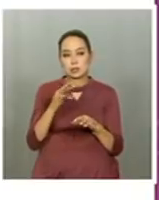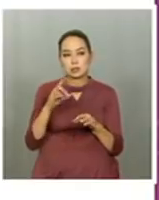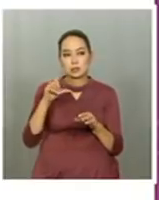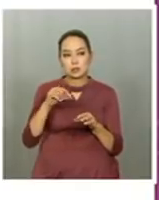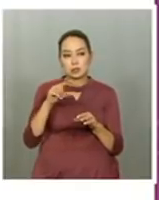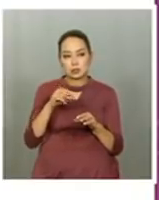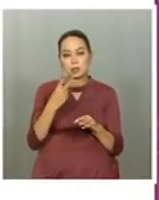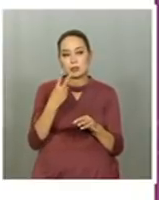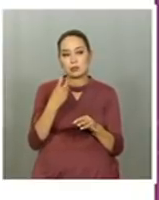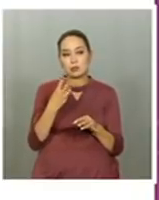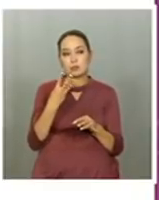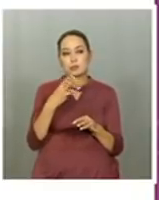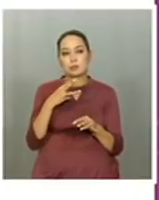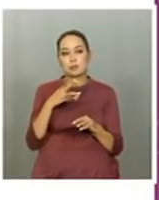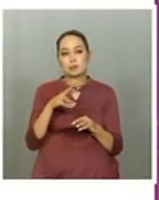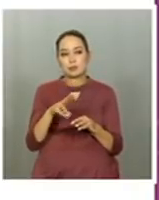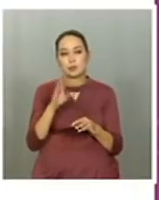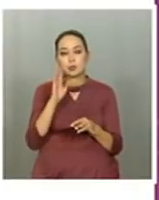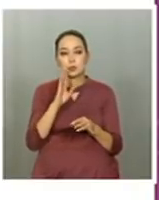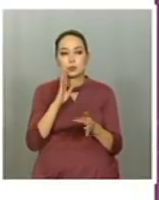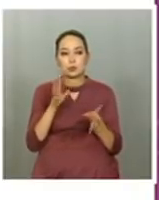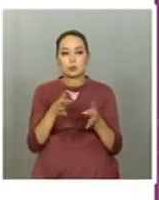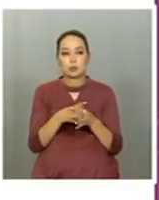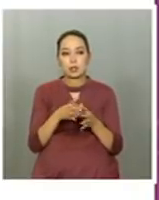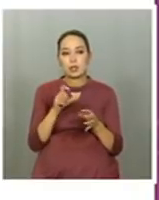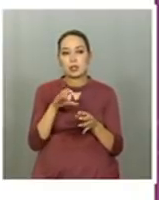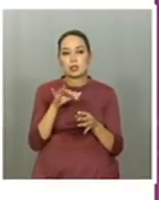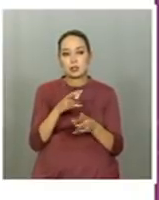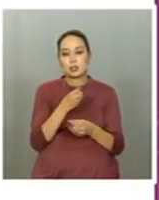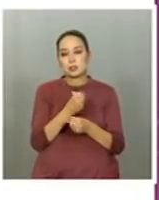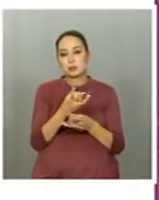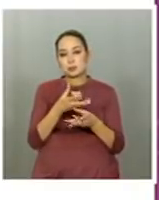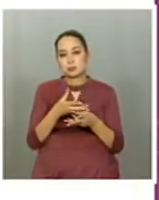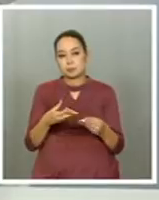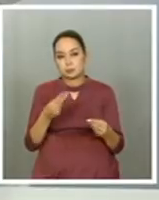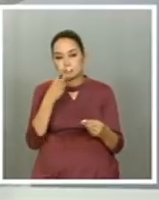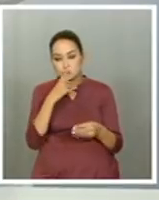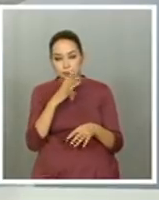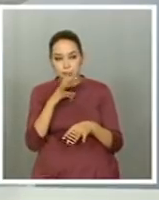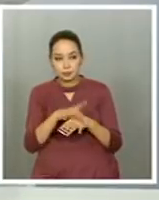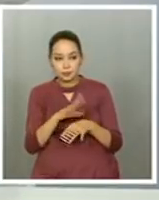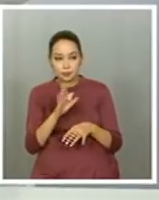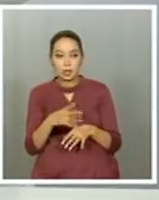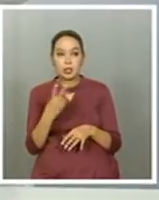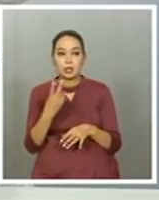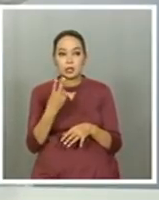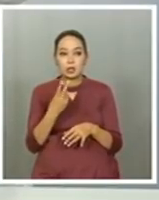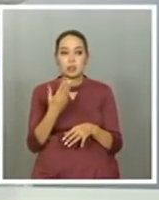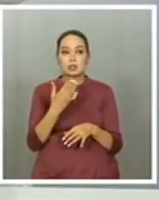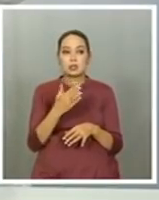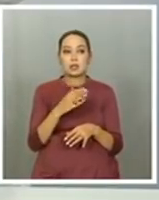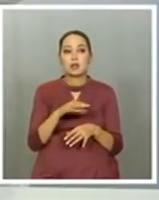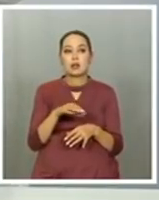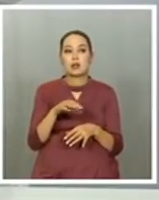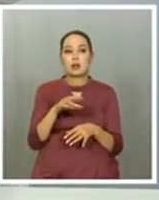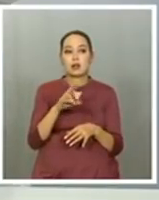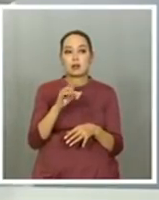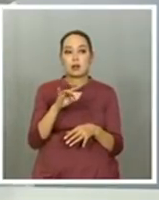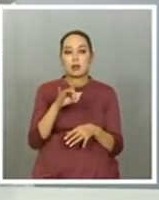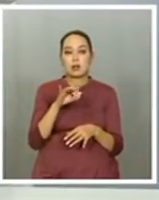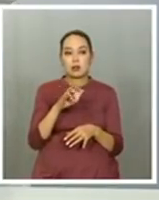ерітіндісін араластырамыз. Этил спиртінің ерігіштігін бақылаймыз. Екінші тәжірибе – карлен табақшаға, немесе шыны